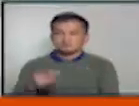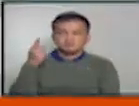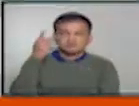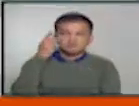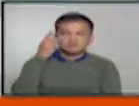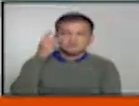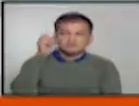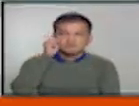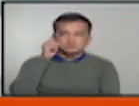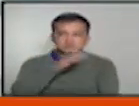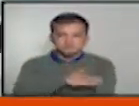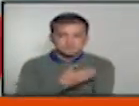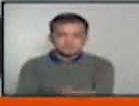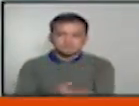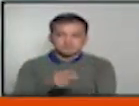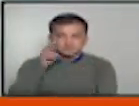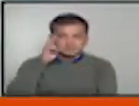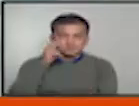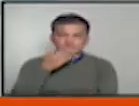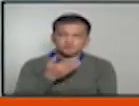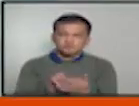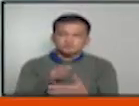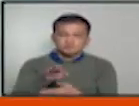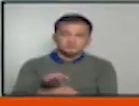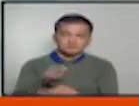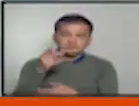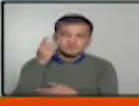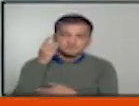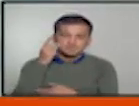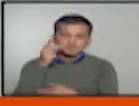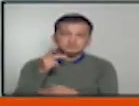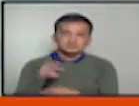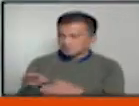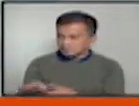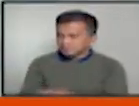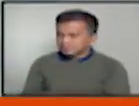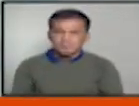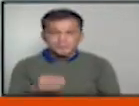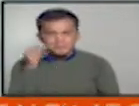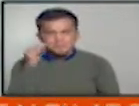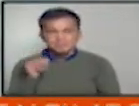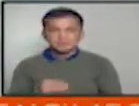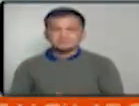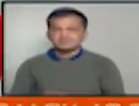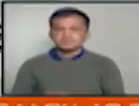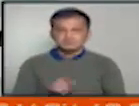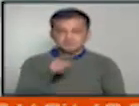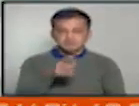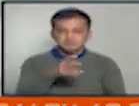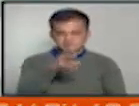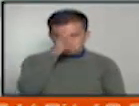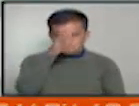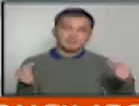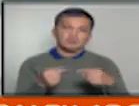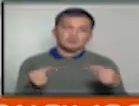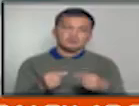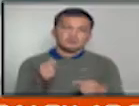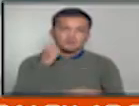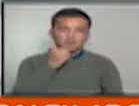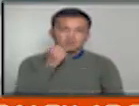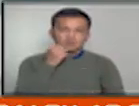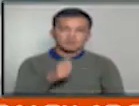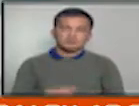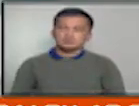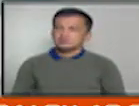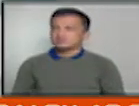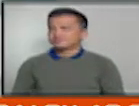Victor. Magandang tanghali po sa inyo, Ma'am Cristel. Magandang tanghali po, sir. Ma'am, yung tatay niyo pala, basa gulero? Sir, yun nga